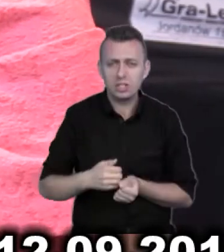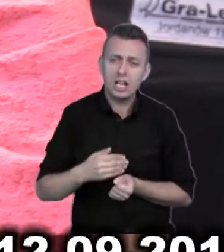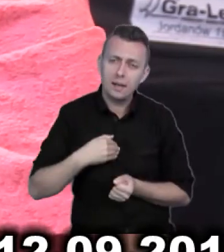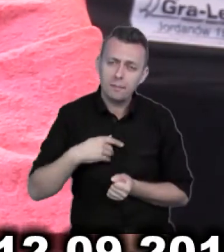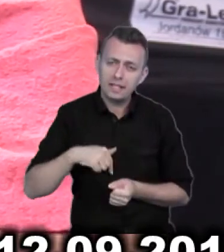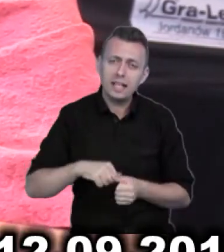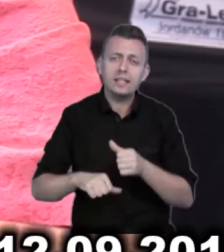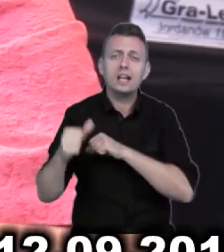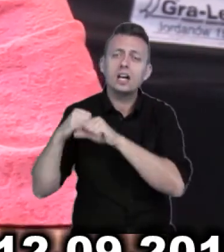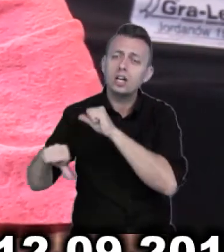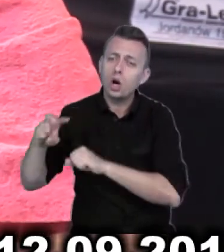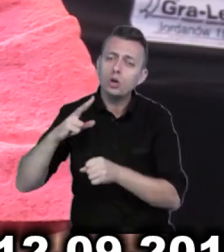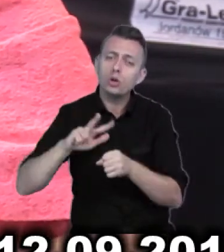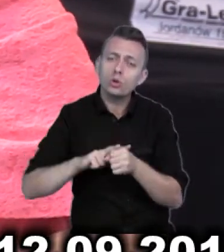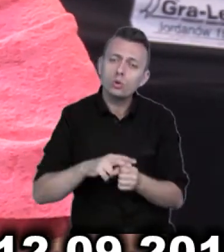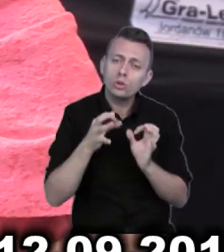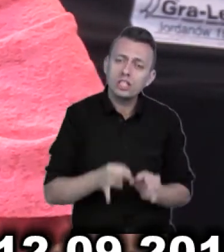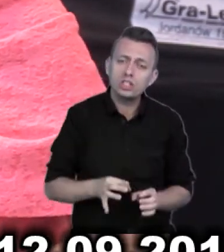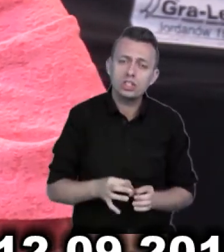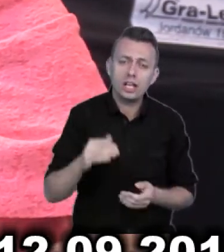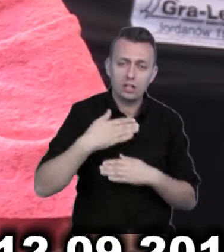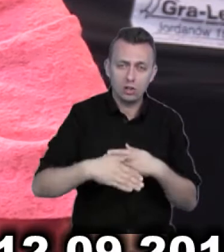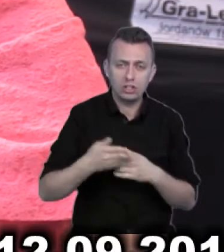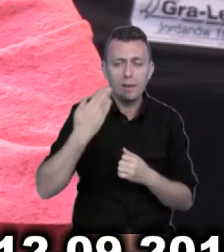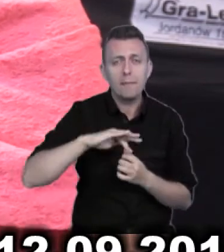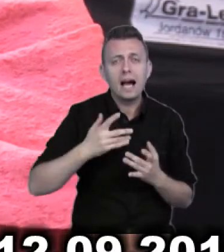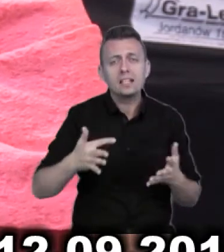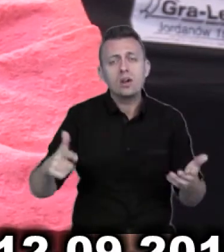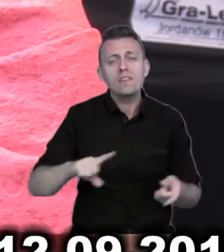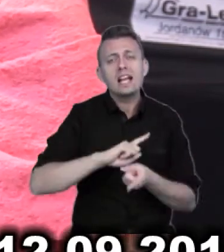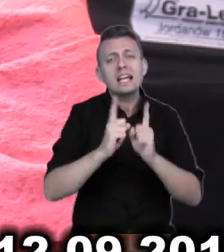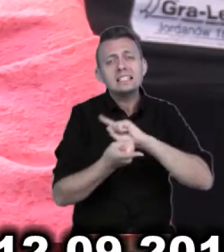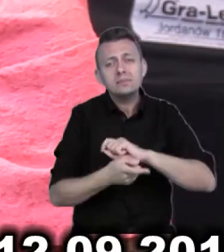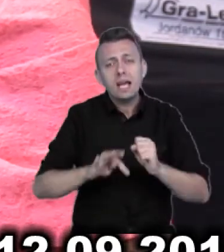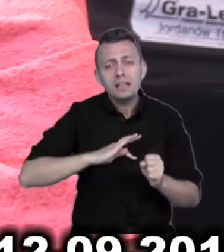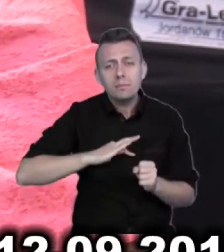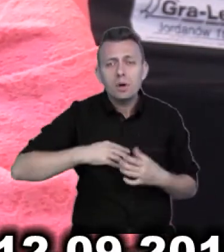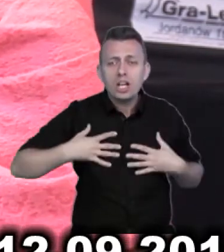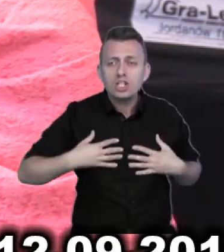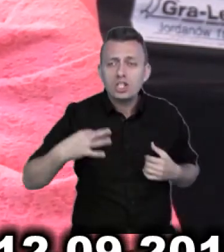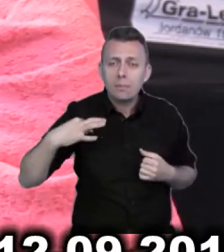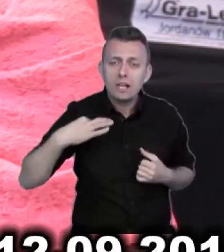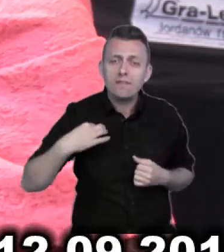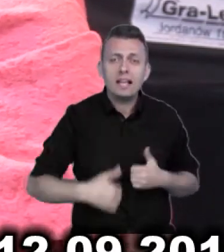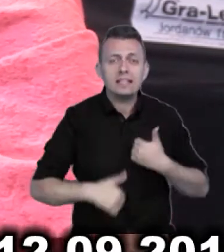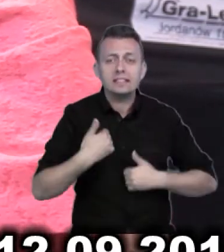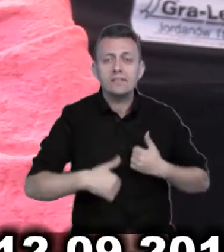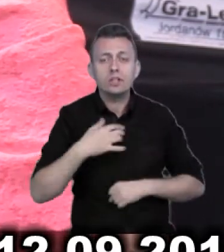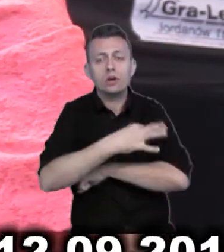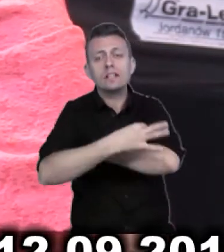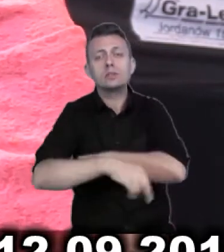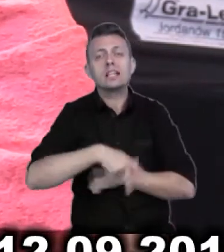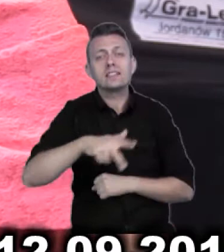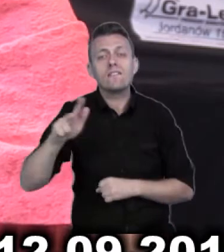naprawdę wniósł on wiele zmian w moje życie. Nie tylko w moje życie prywatne, zawodowe czy studenckie, ale w każdą